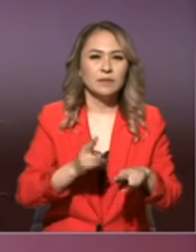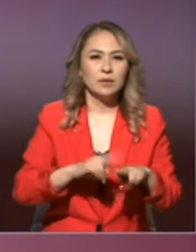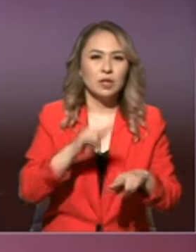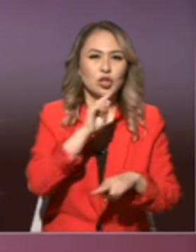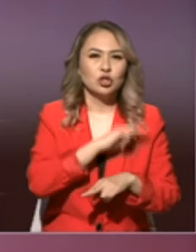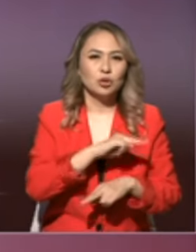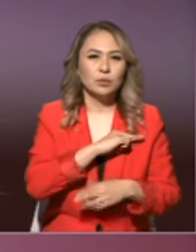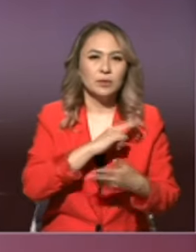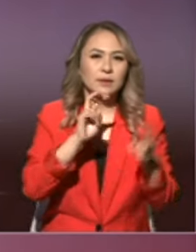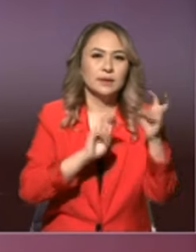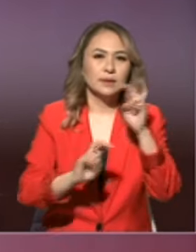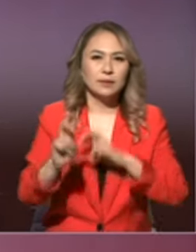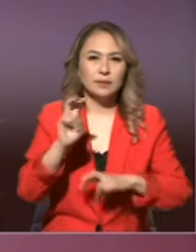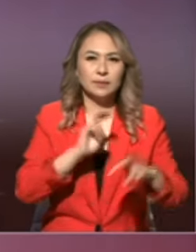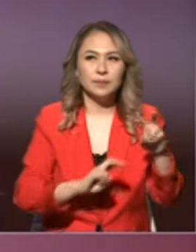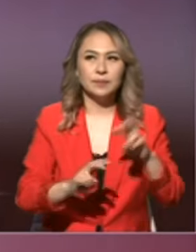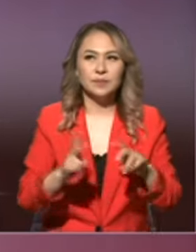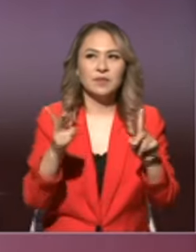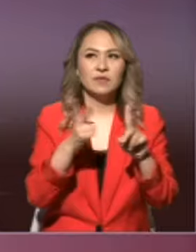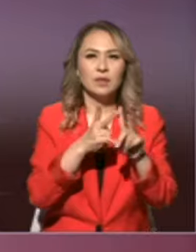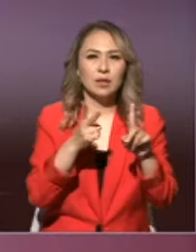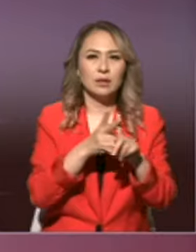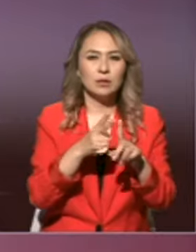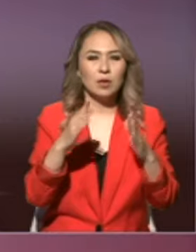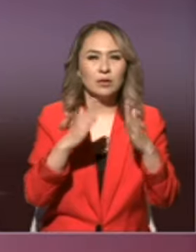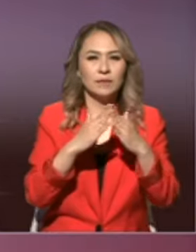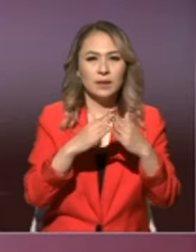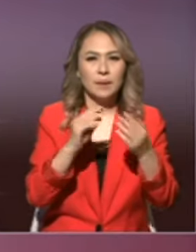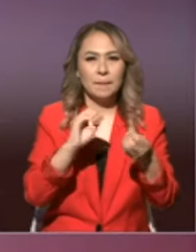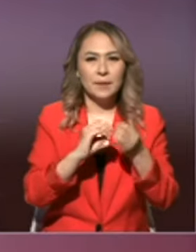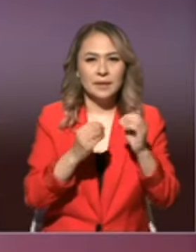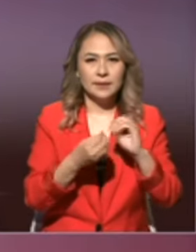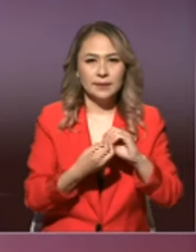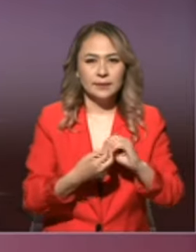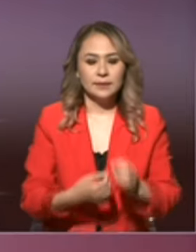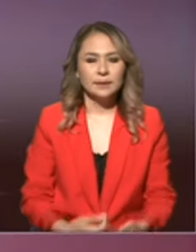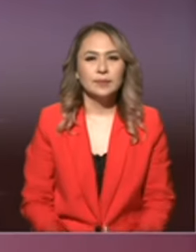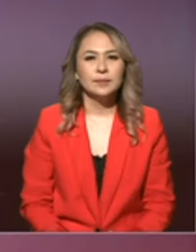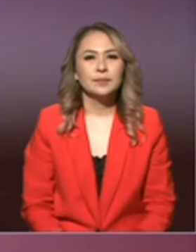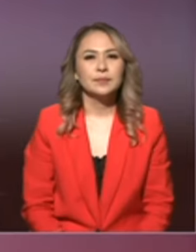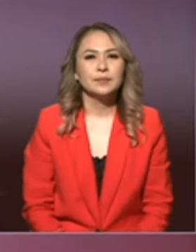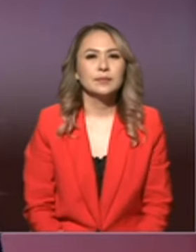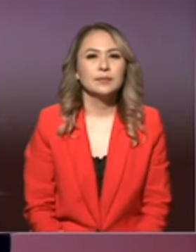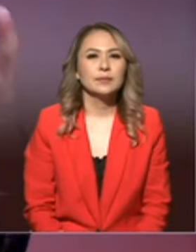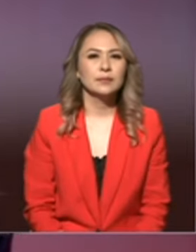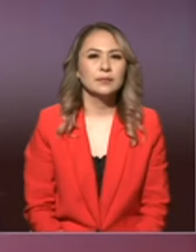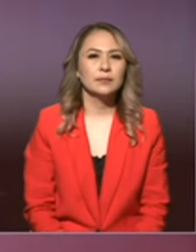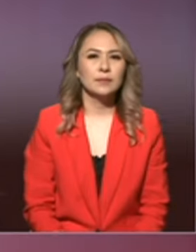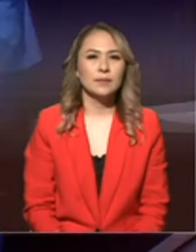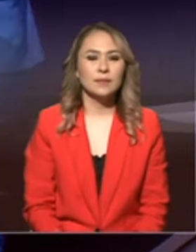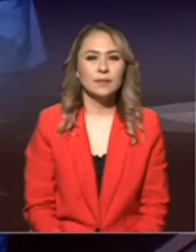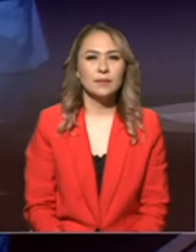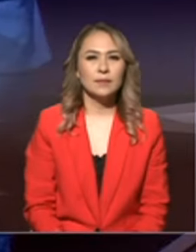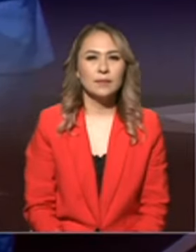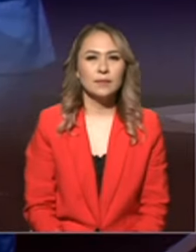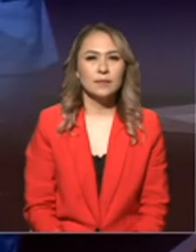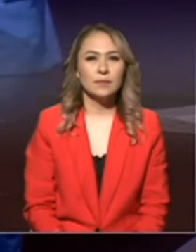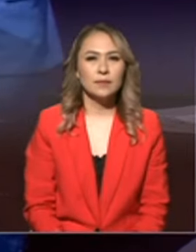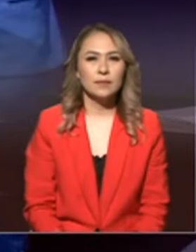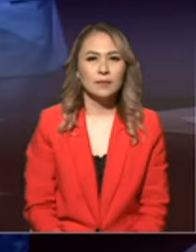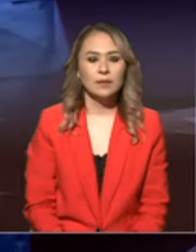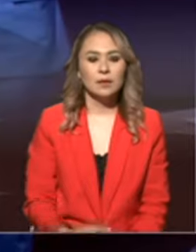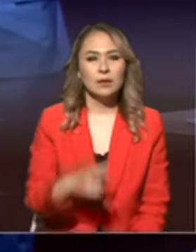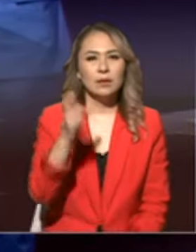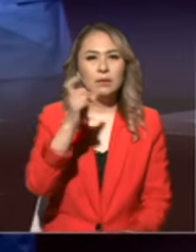жұмыс табу үшін бардым деді. Екінші кезекте баспана мәселесі. Яғни былай қарап отырсаңыз, ағамыздың